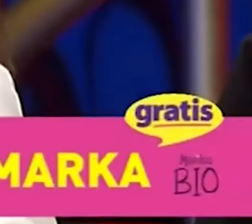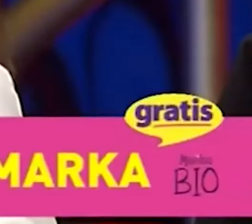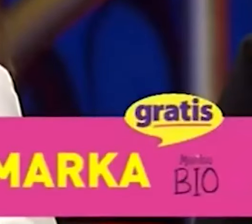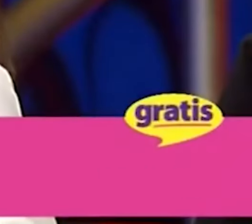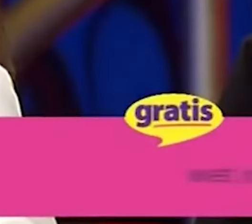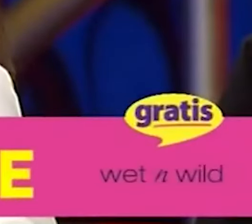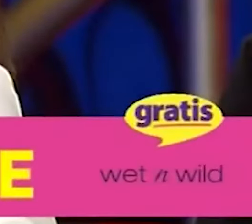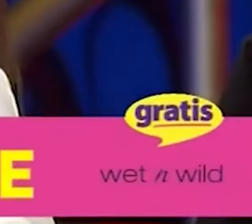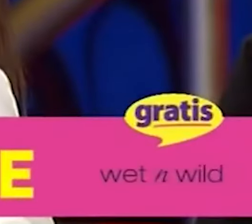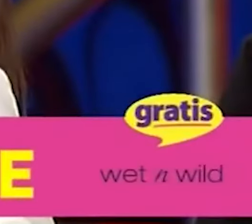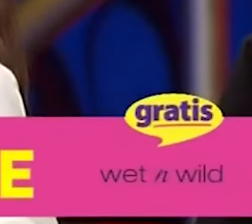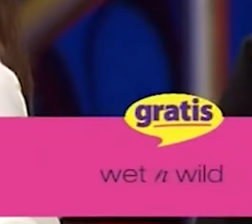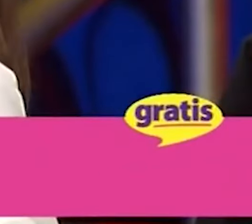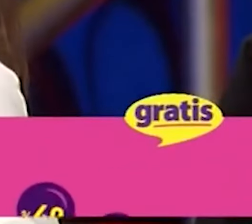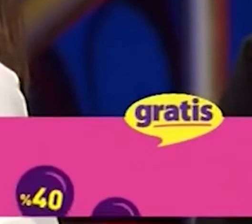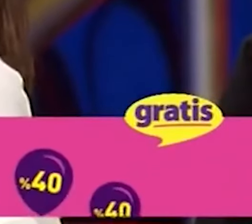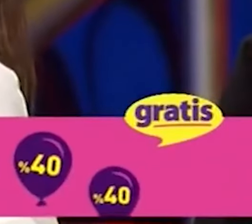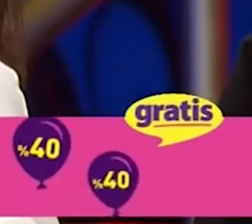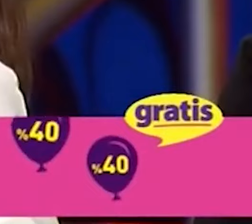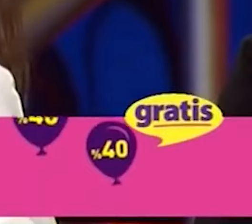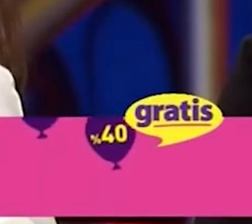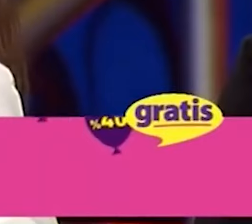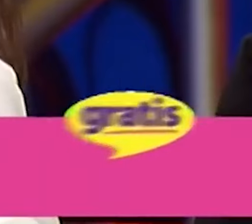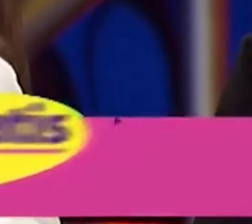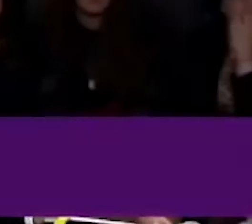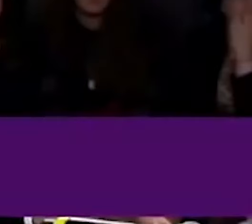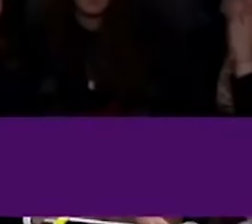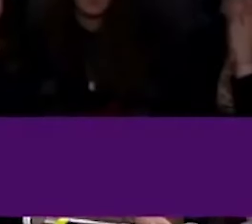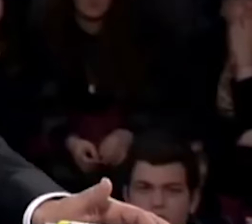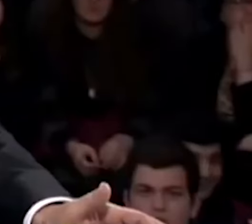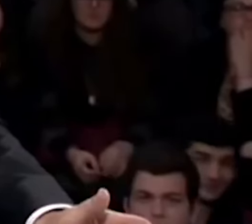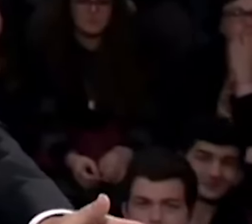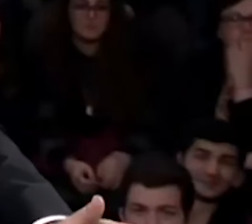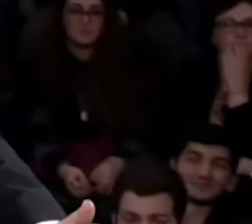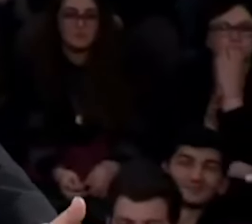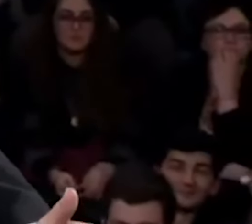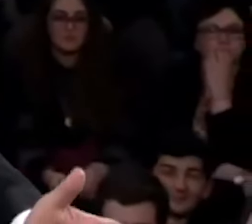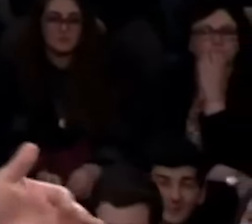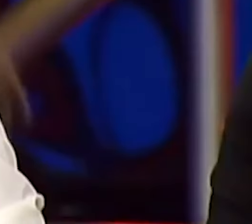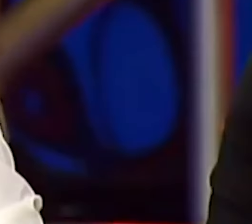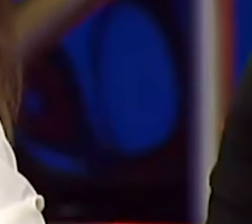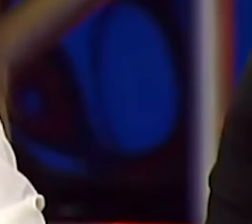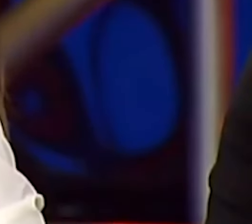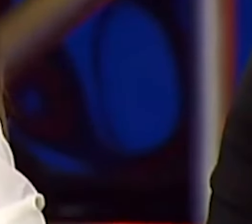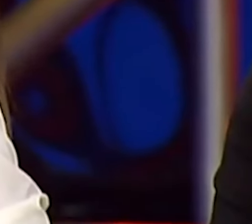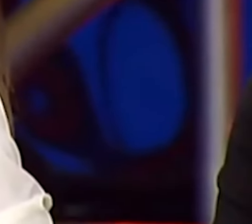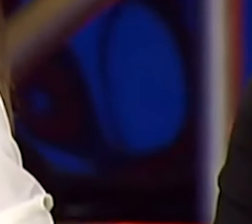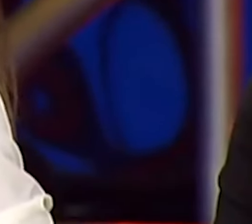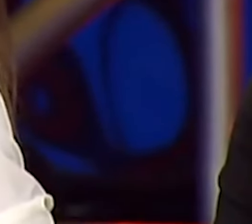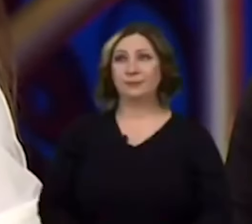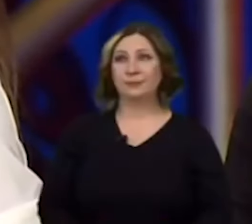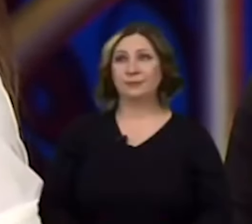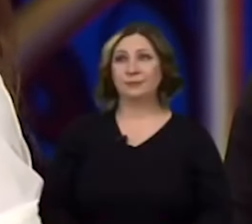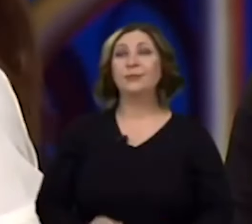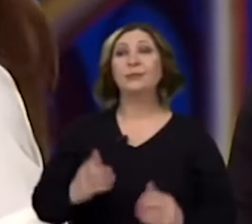kime bu hediye, ben anlamadım ya. Yani çok yakın bir arkadaşımın hazırladığı çocuğuna. Bir gecede. Ha. Evet. Çocuğunu hazırladı. Özel bir gecede yaptığımız bir şeydi